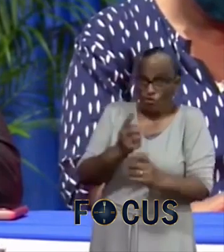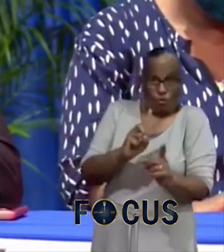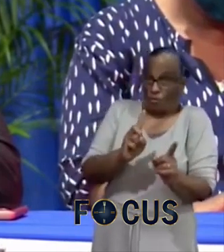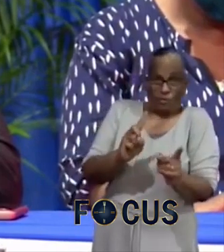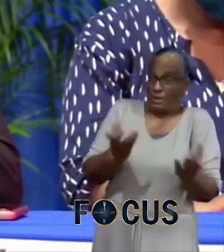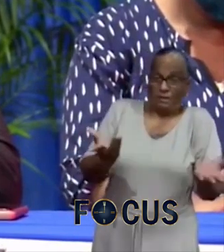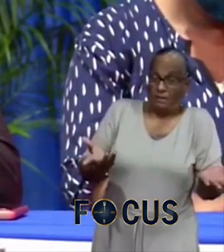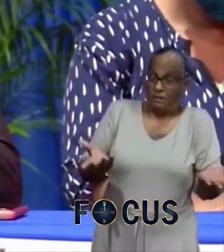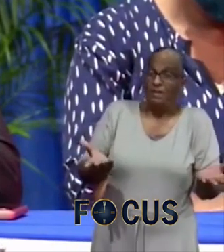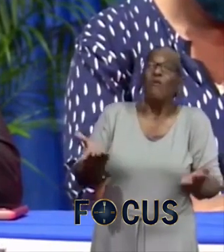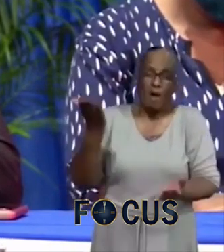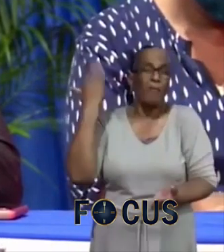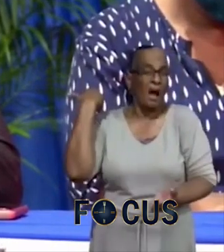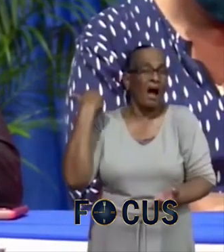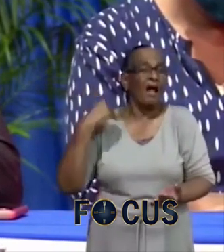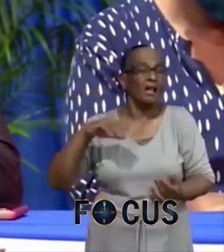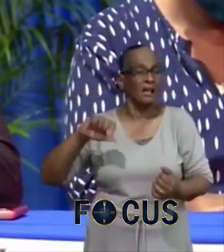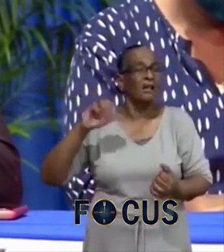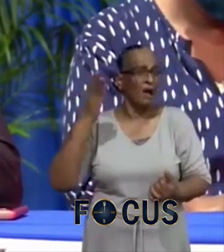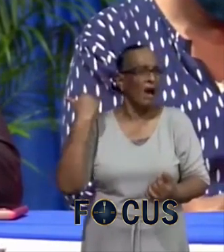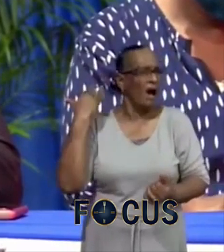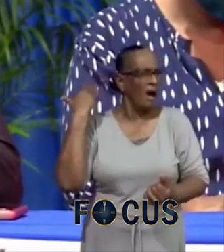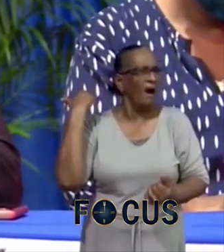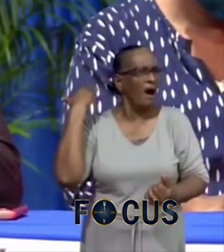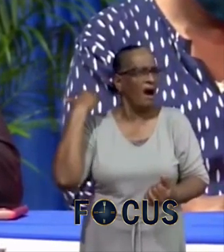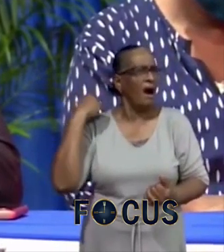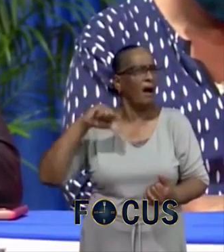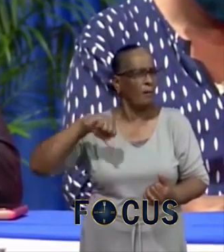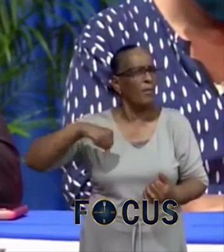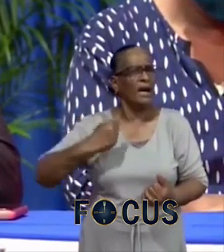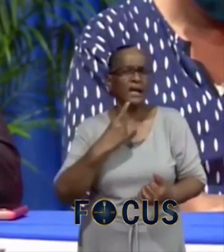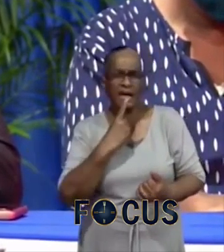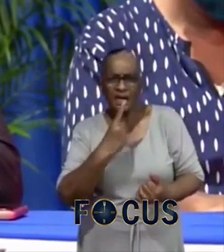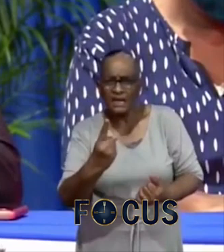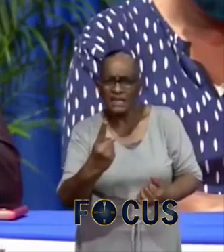hebben vanaf het begin in verschillende persconferenties